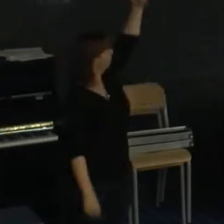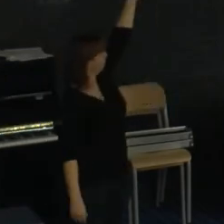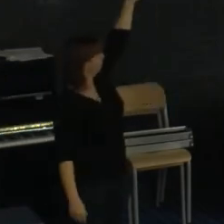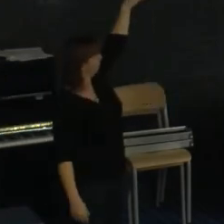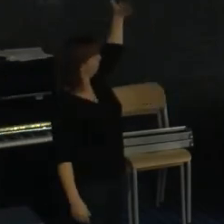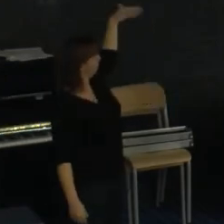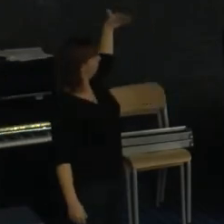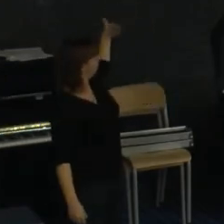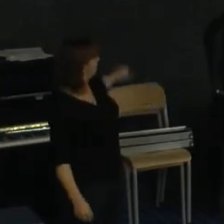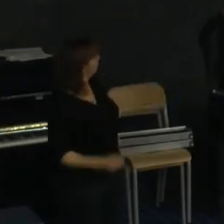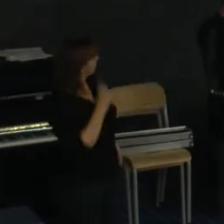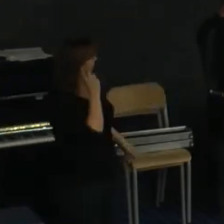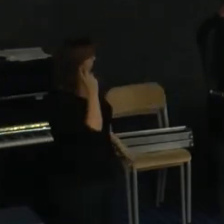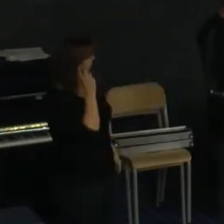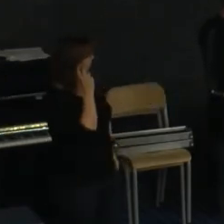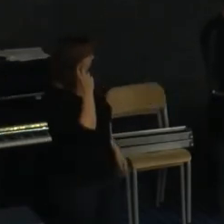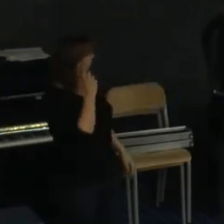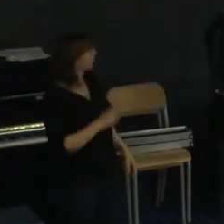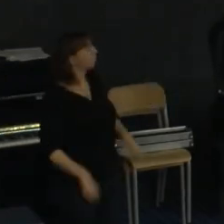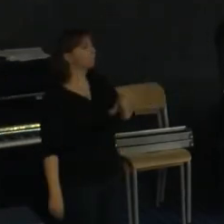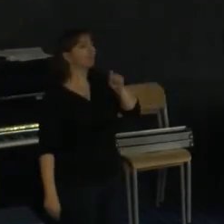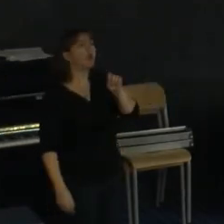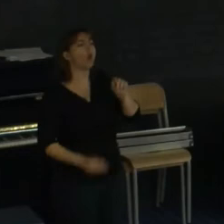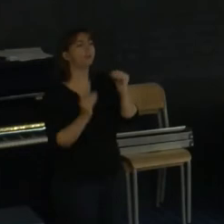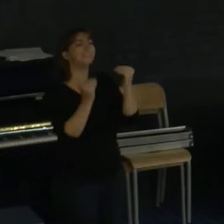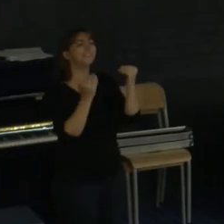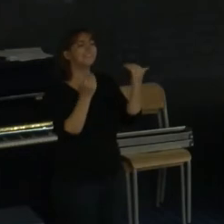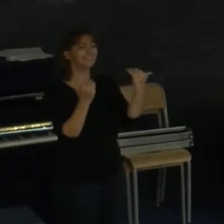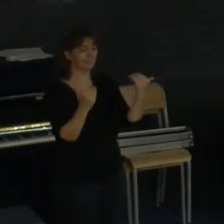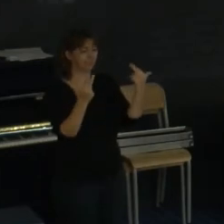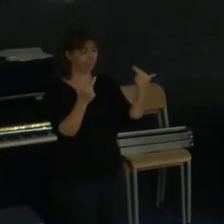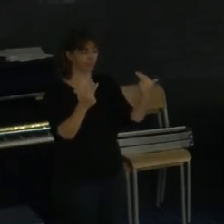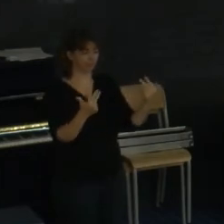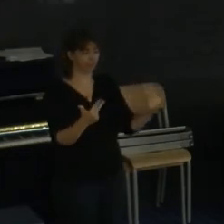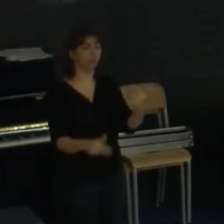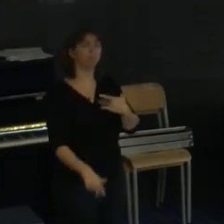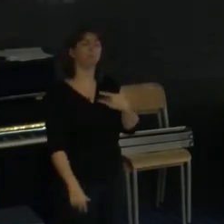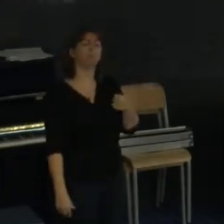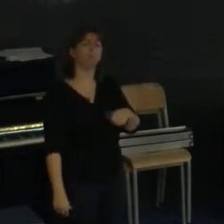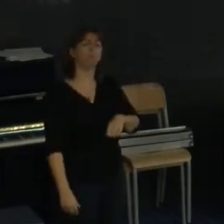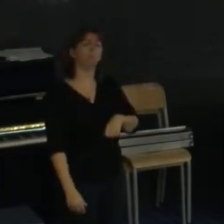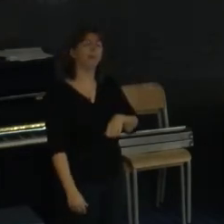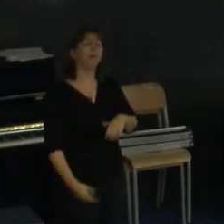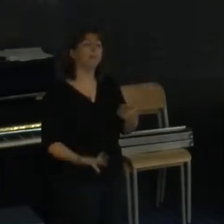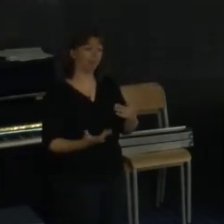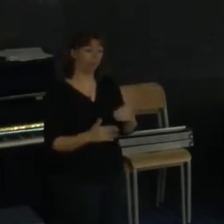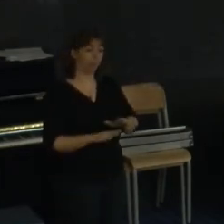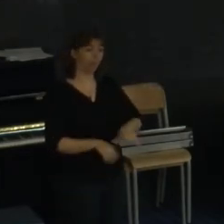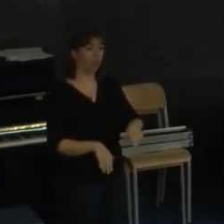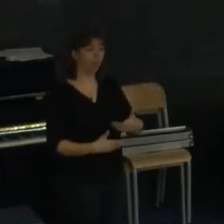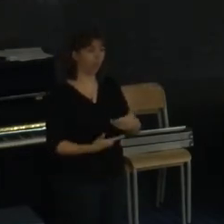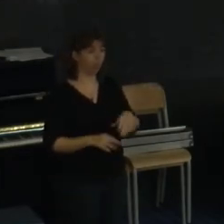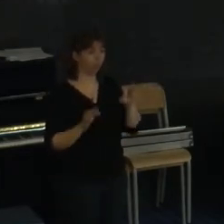info. Je fais mes petits logs, blablabla, blablabla, blablabla. Très intéressant. Le problème, c'est qu'au final, il n'y a que dalle.